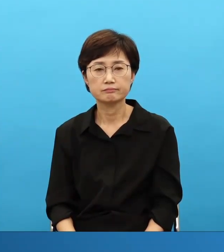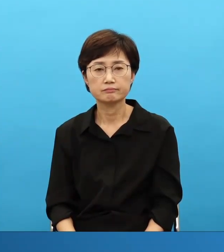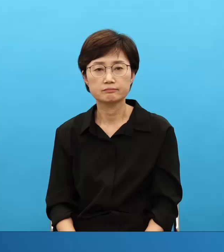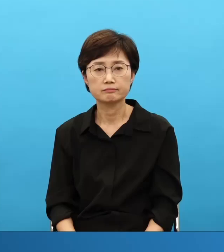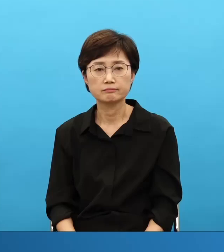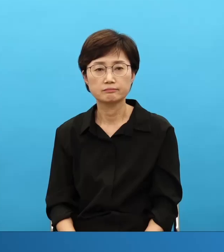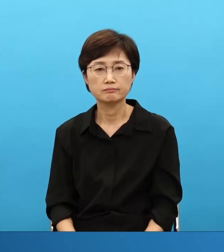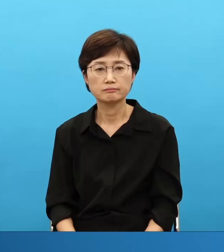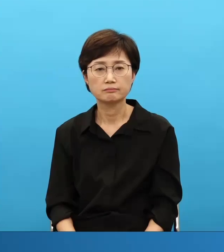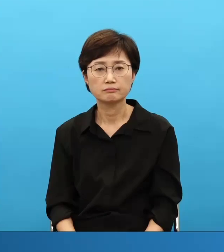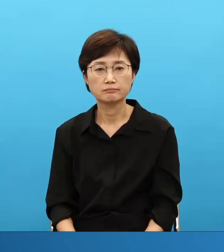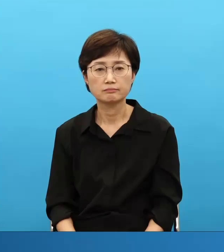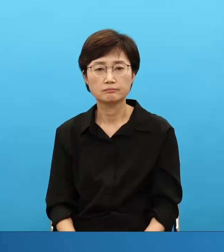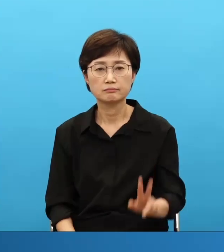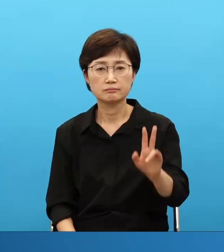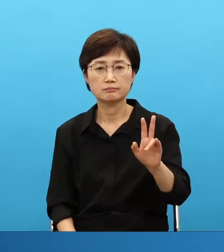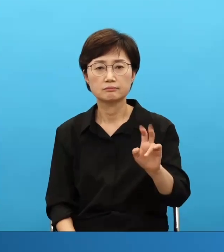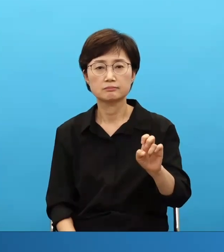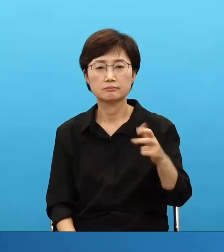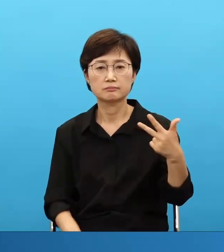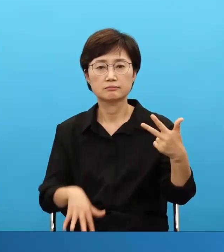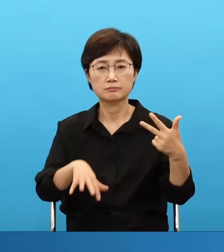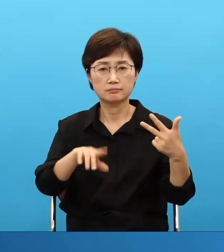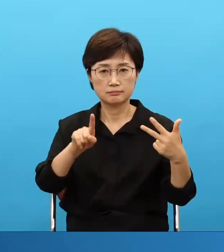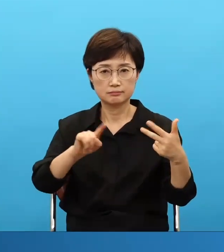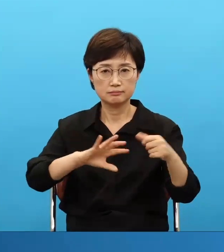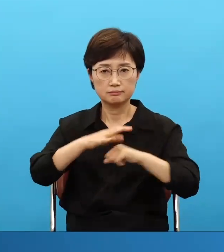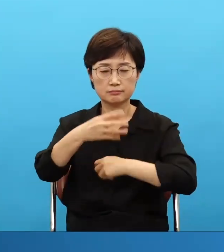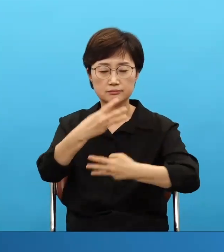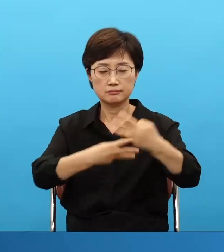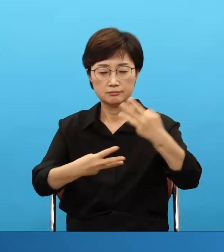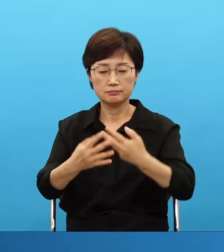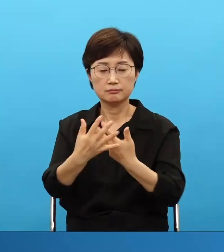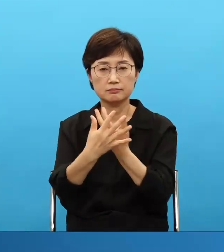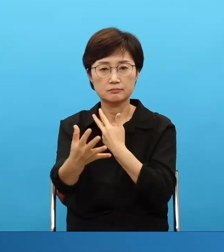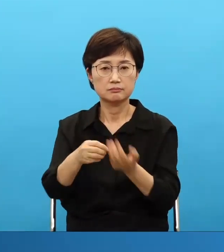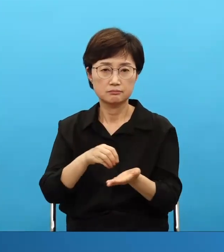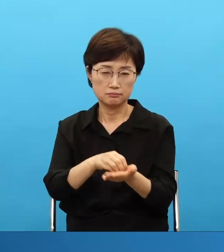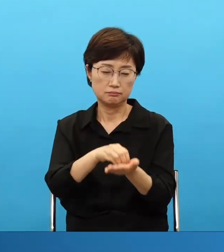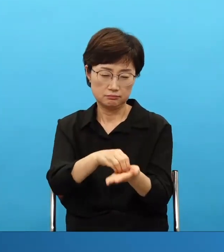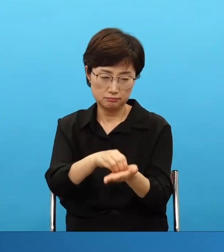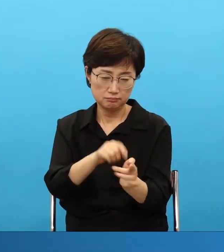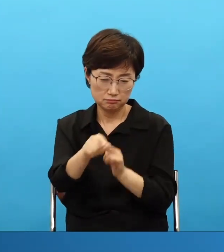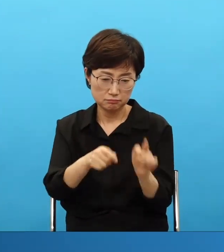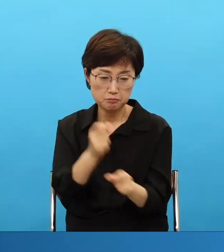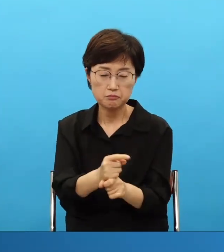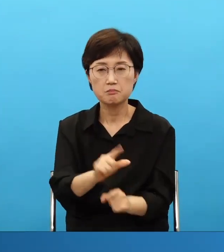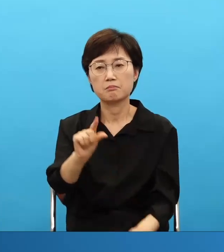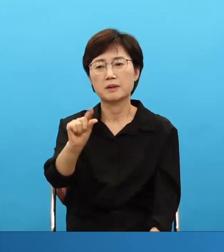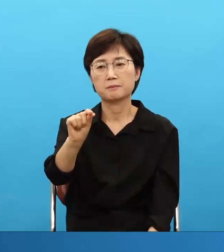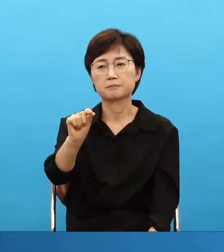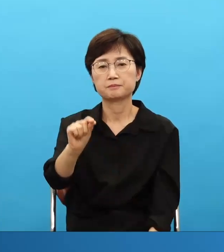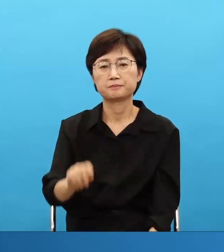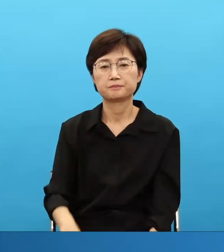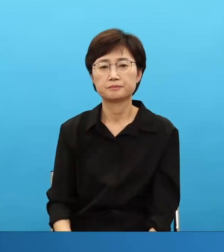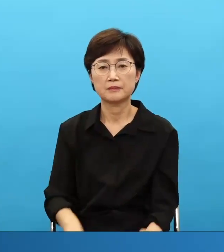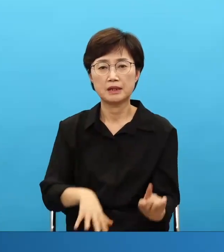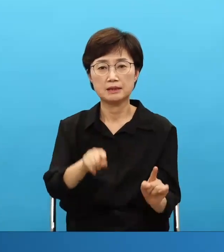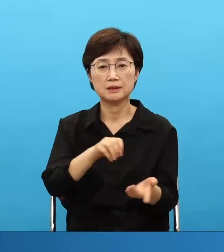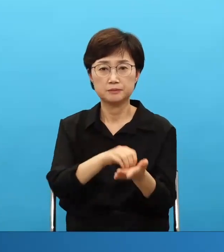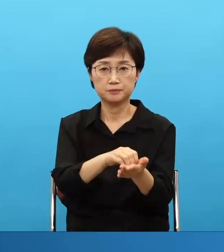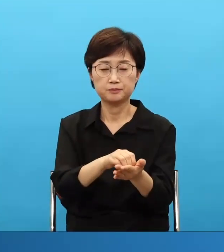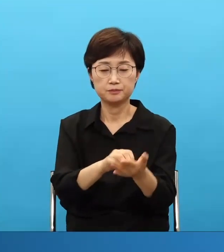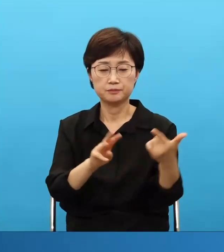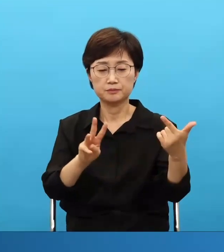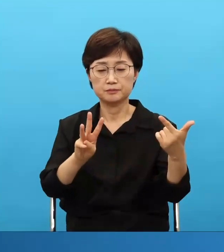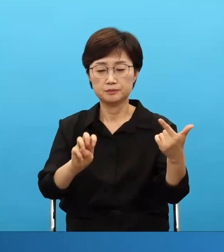있겠습니다 제 27차 2024 세계 렘런트 대회 등록자가 만명을 넘어섰습니다 1차 등록은 오는